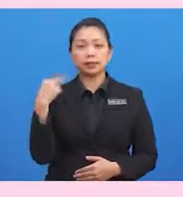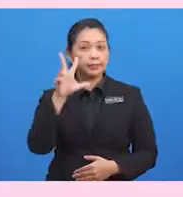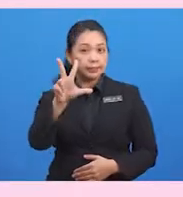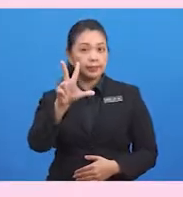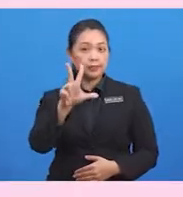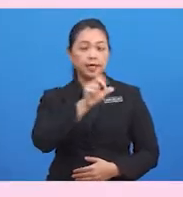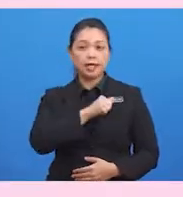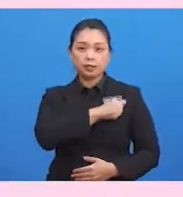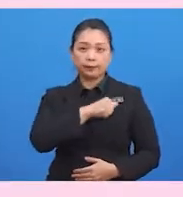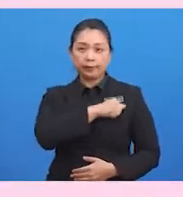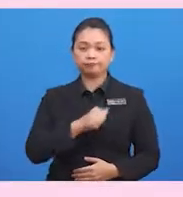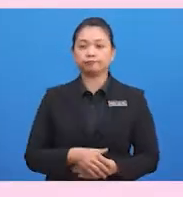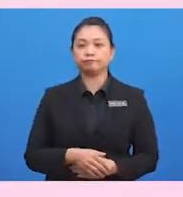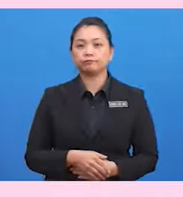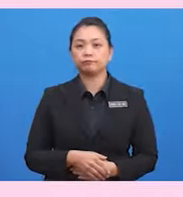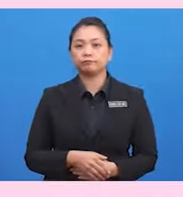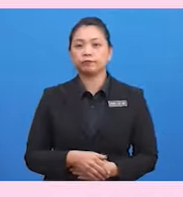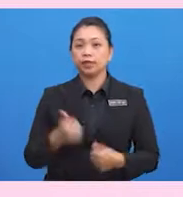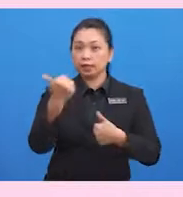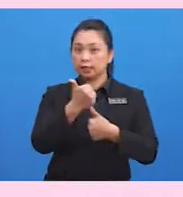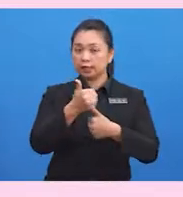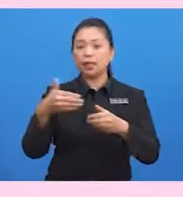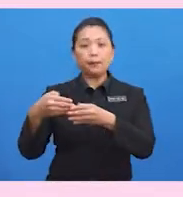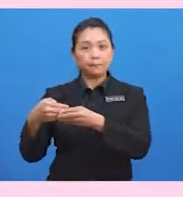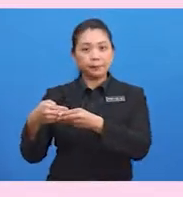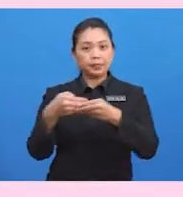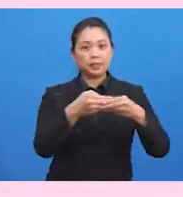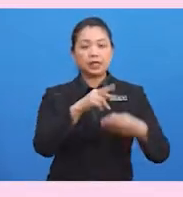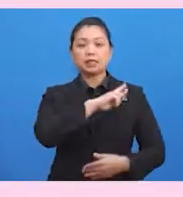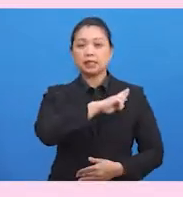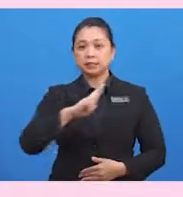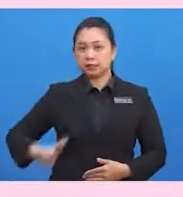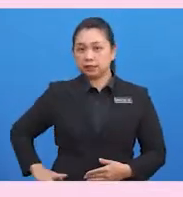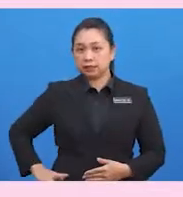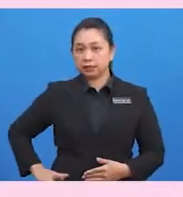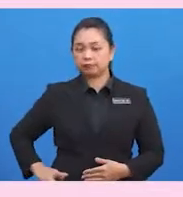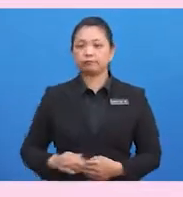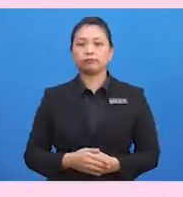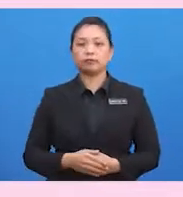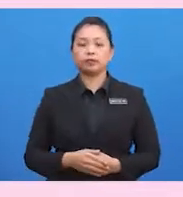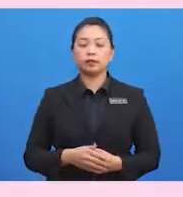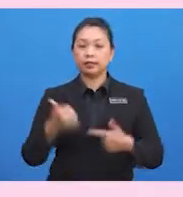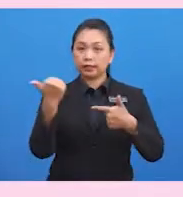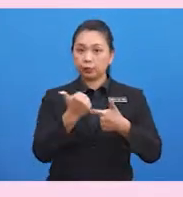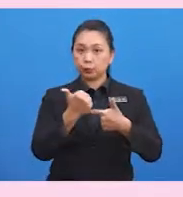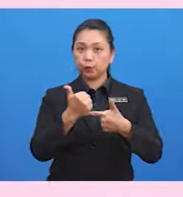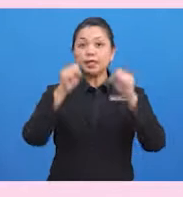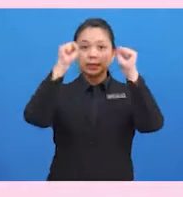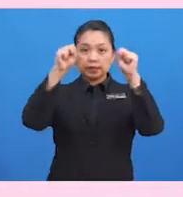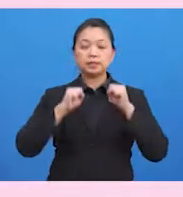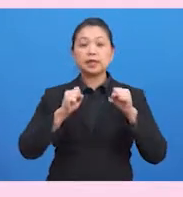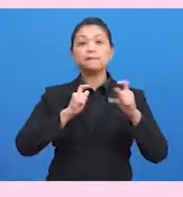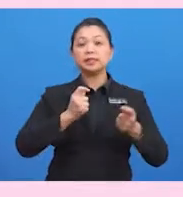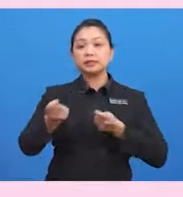aspek-aspek yang pertama kepemimpinan raja yang berilmu bahwa aspek yang kedua sistem penafsiran yang